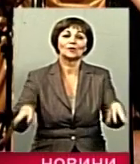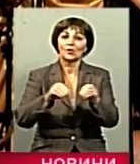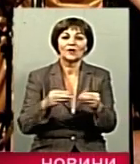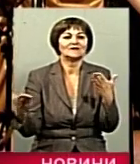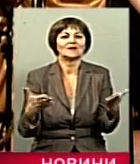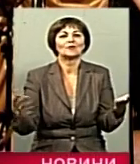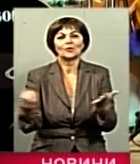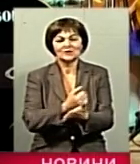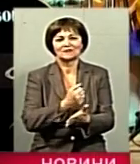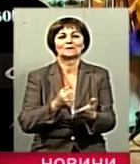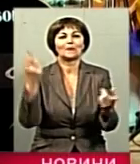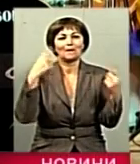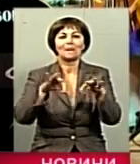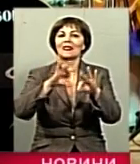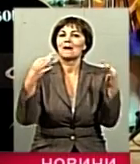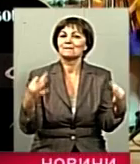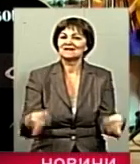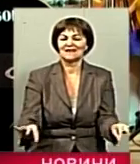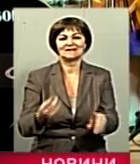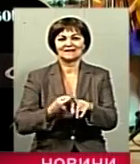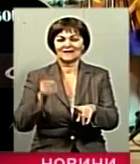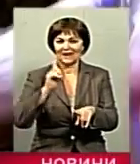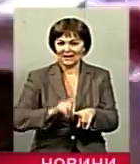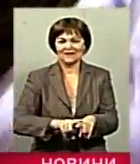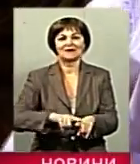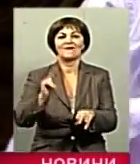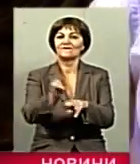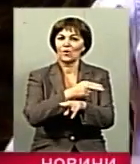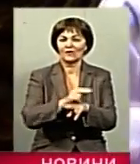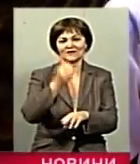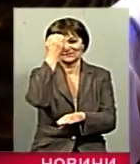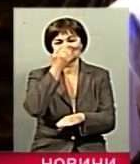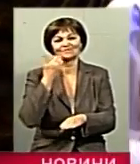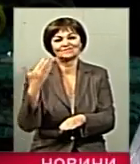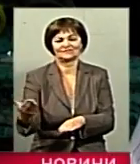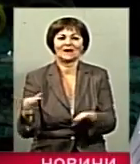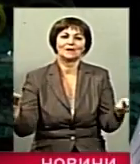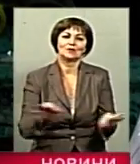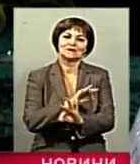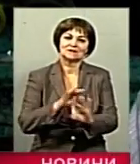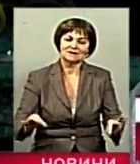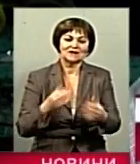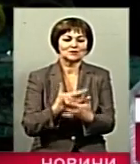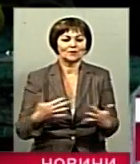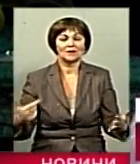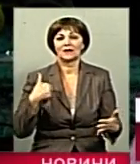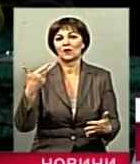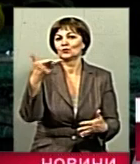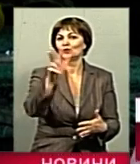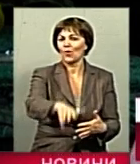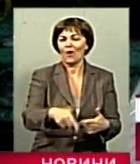якій отримали мистецьке виховання і загартували характер, навчаючись грі на музичних інструментах. Я навчаюсь на трьох